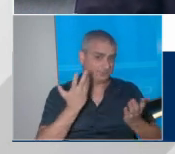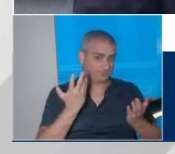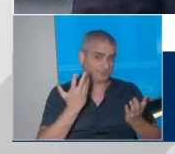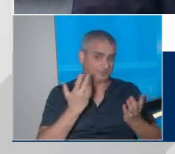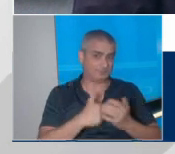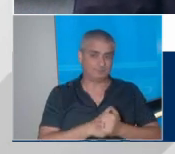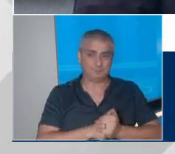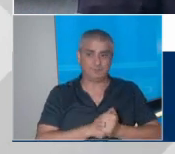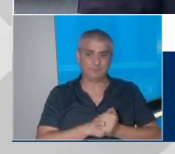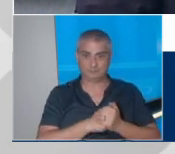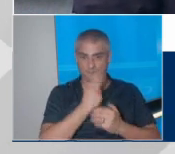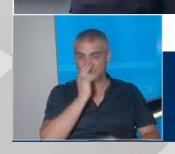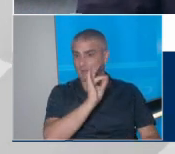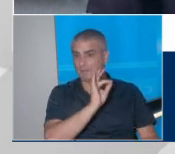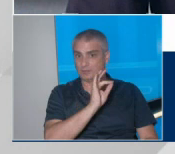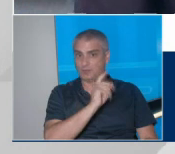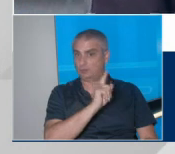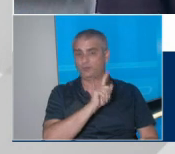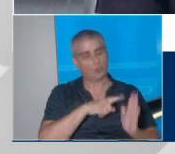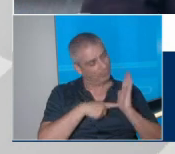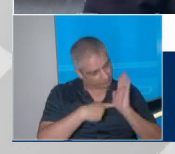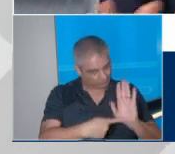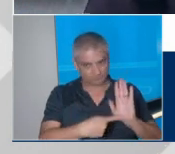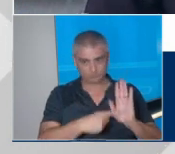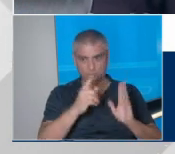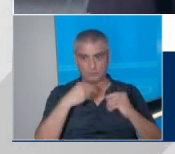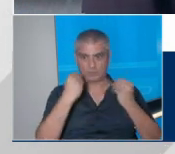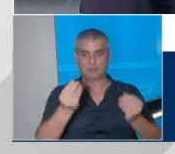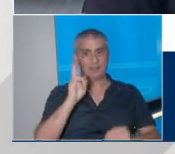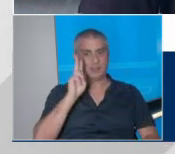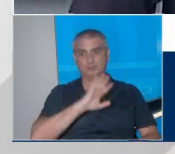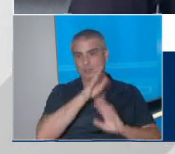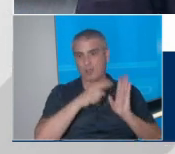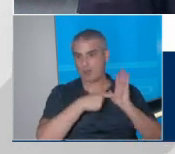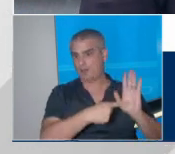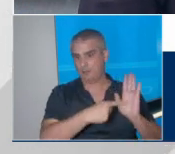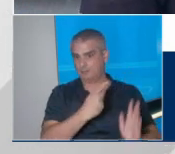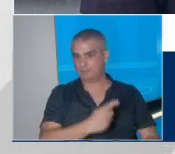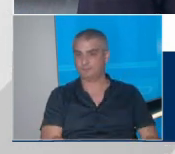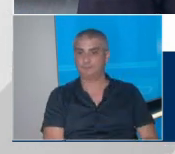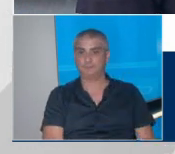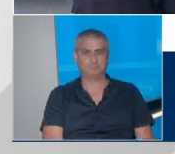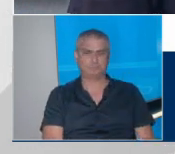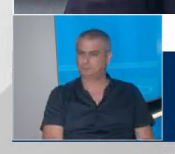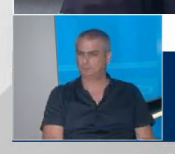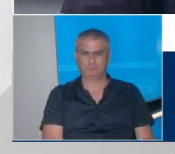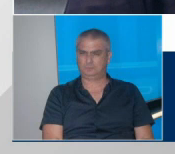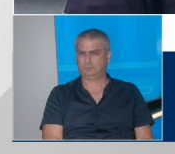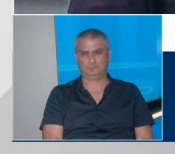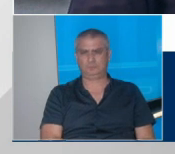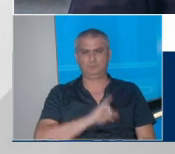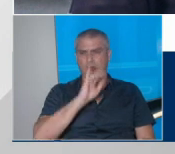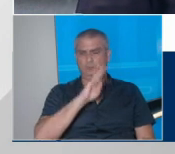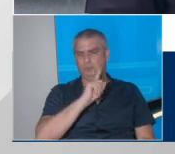רע, מבחינתו, שהוא לא היה בפרונט, שהוא נתן לשקד את כל הפרונט? לא, אני לא חושבת, יוסי